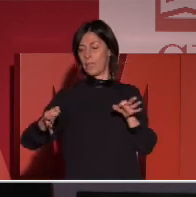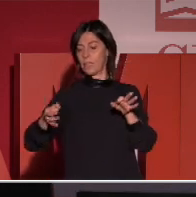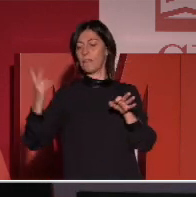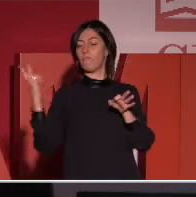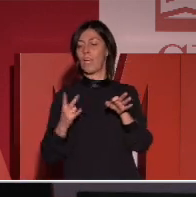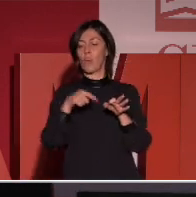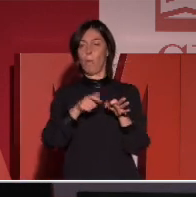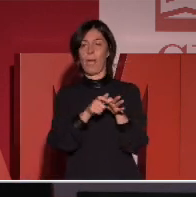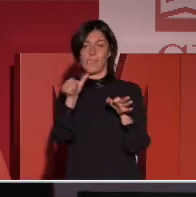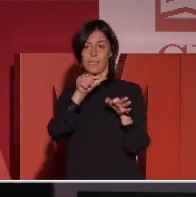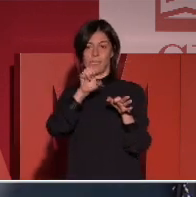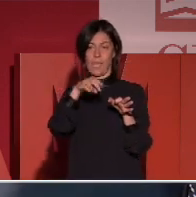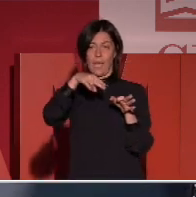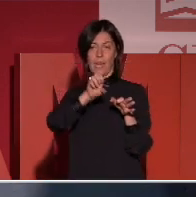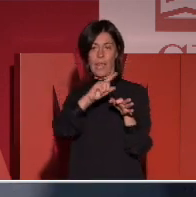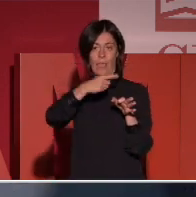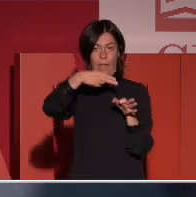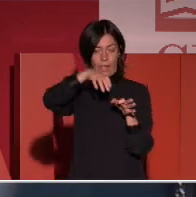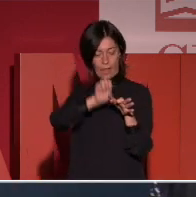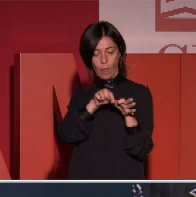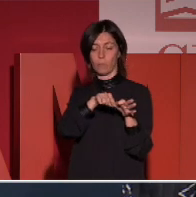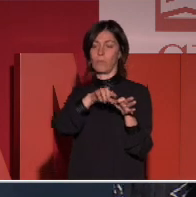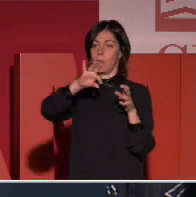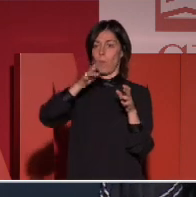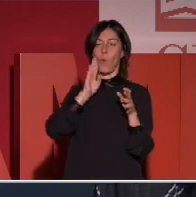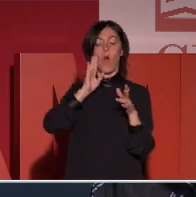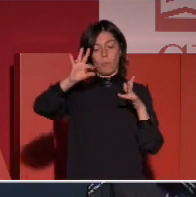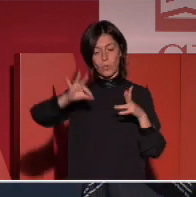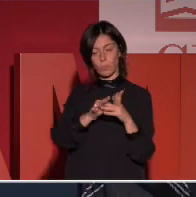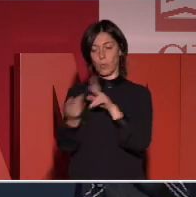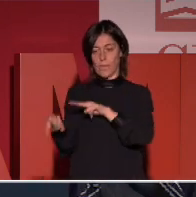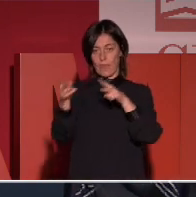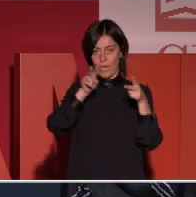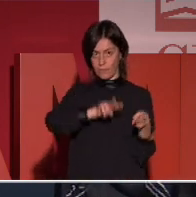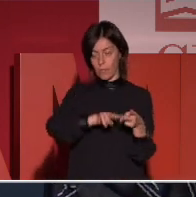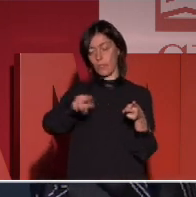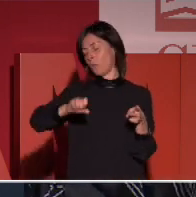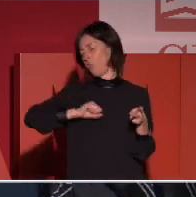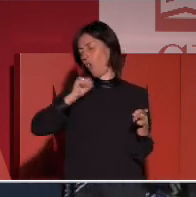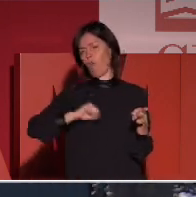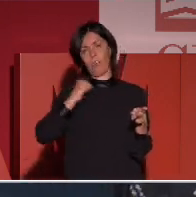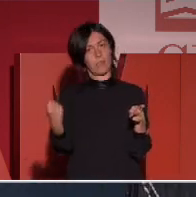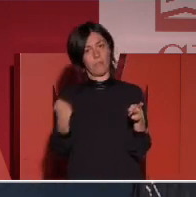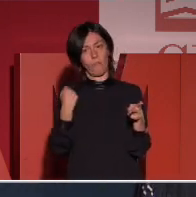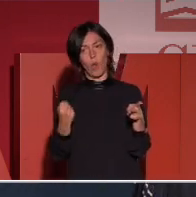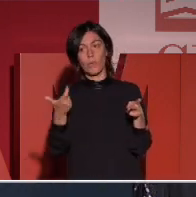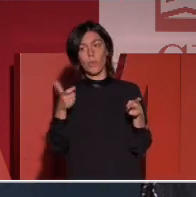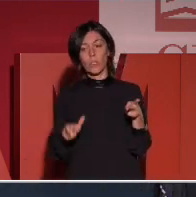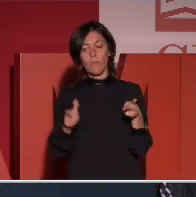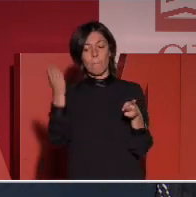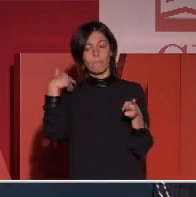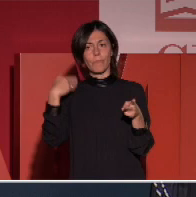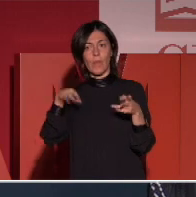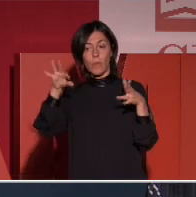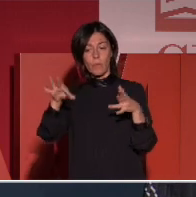seneghe e ha sofferto molto perché quando ai tempi del loro insomma quando si sono sposati loro a quell'epoca non